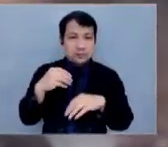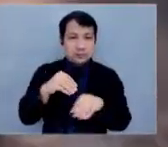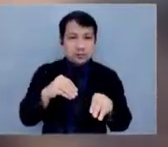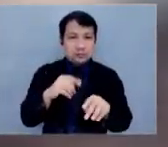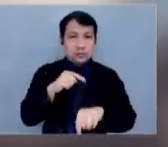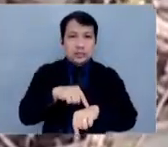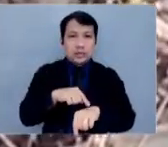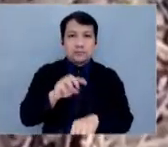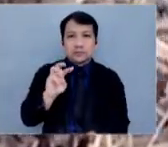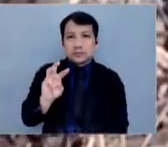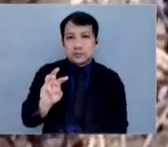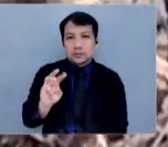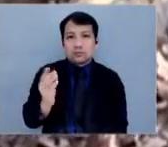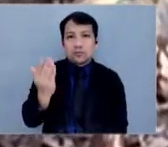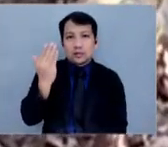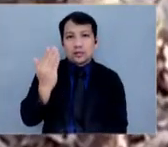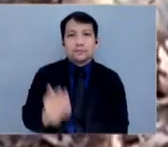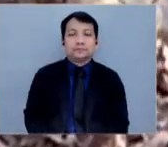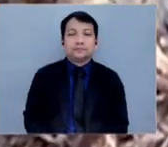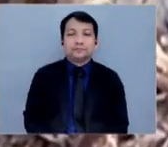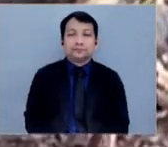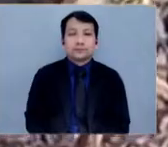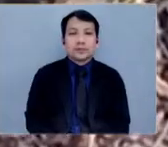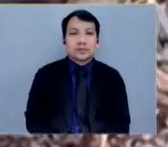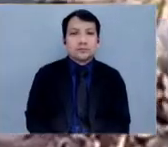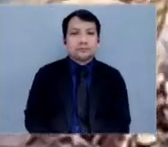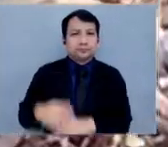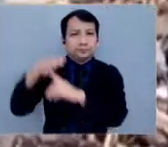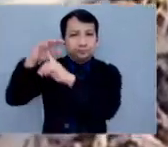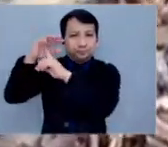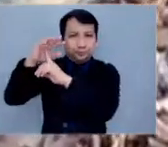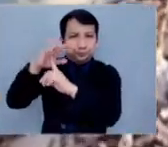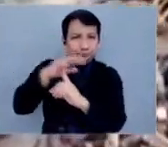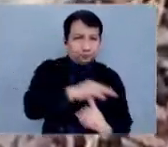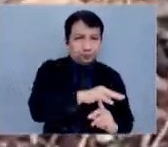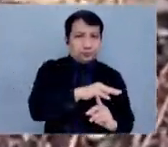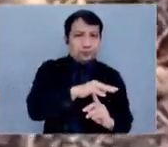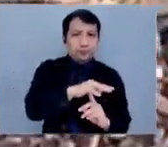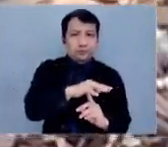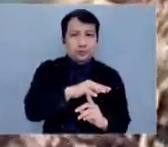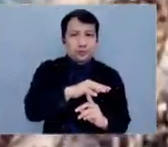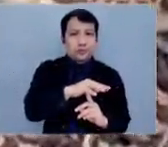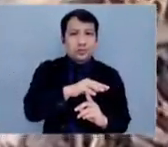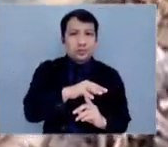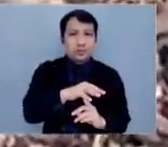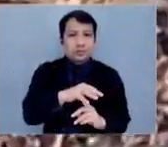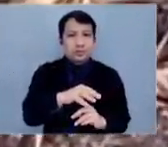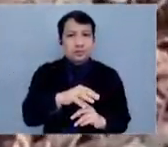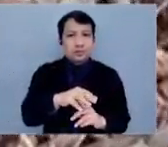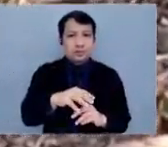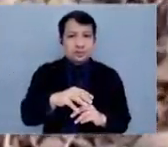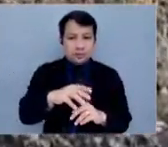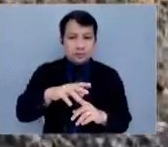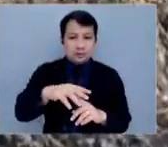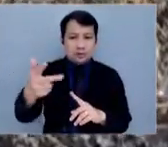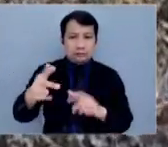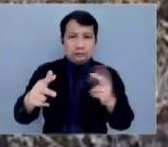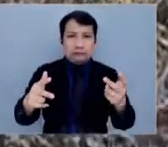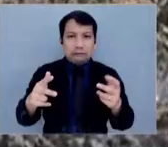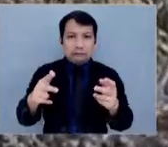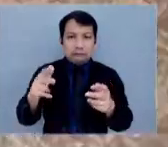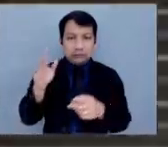umaga kanina. Sa lakas ng impact ng pagkabagsak nito, halos magkahiwa-hiwalay na ang parte ng chopper.